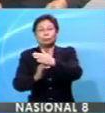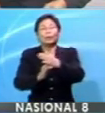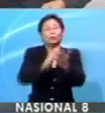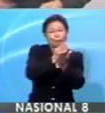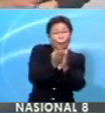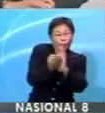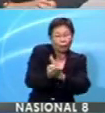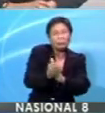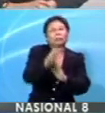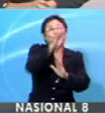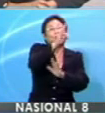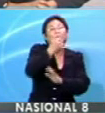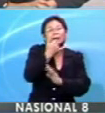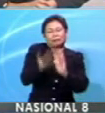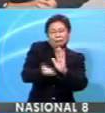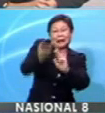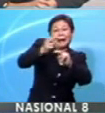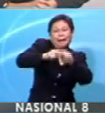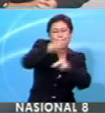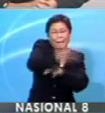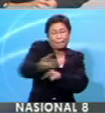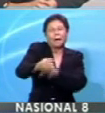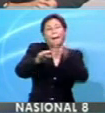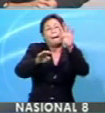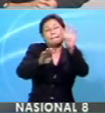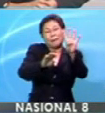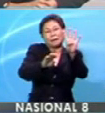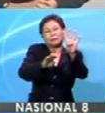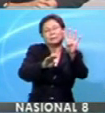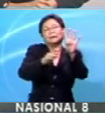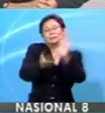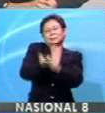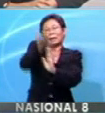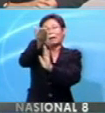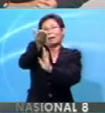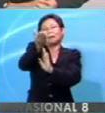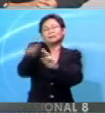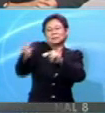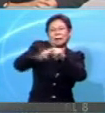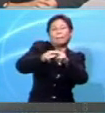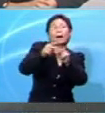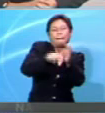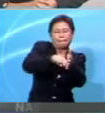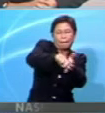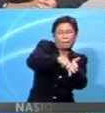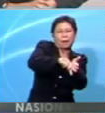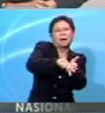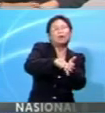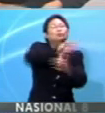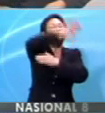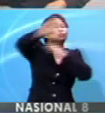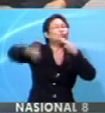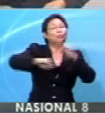notis berkaitan kesalahan menaikkan harga barangan empat darinya melibatkan kes menaikkan harga tambah nilai prabayar secara